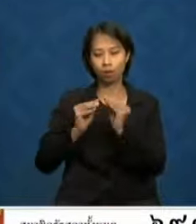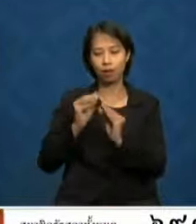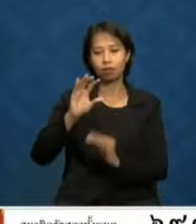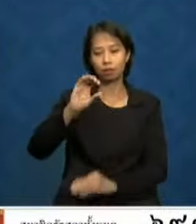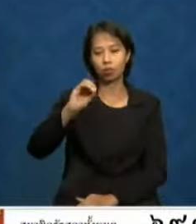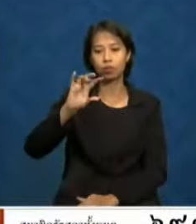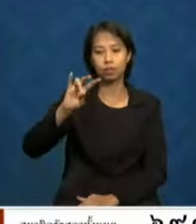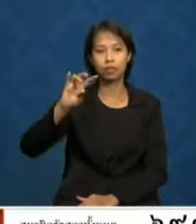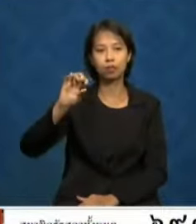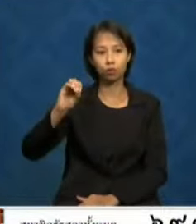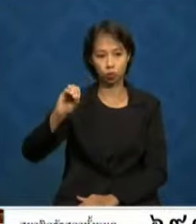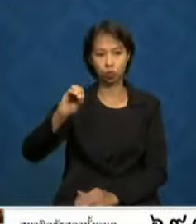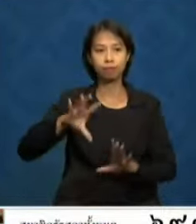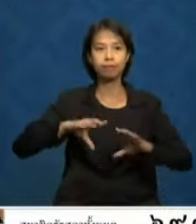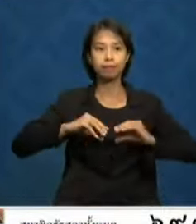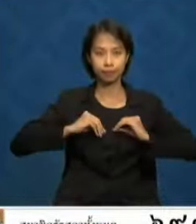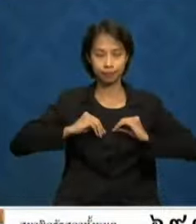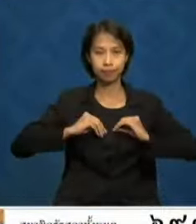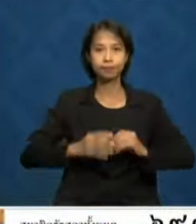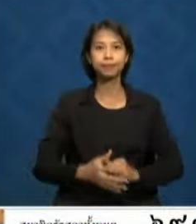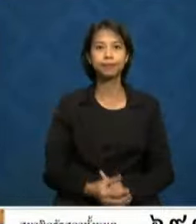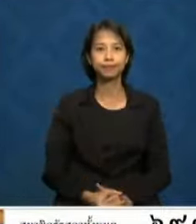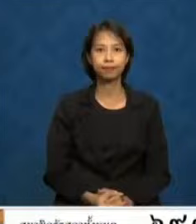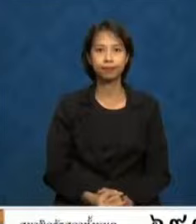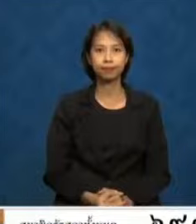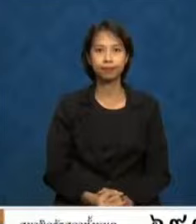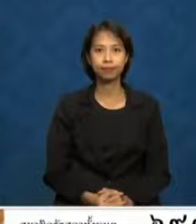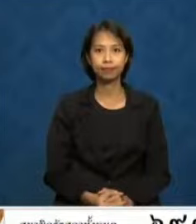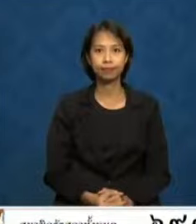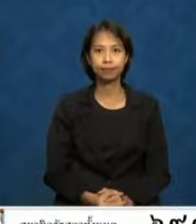ครับเห็นชอบนะครับ